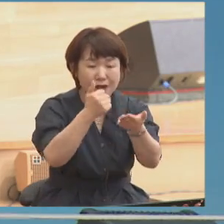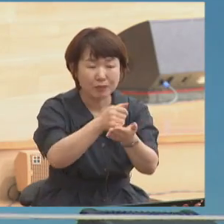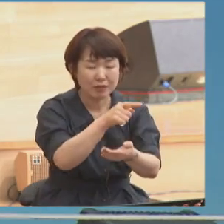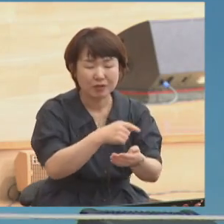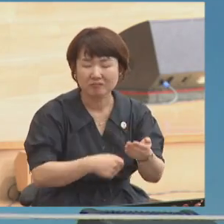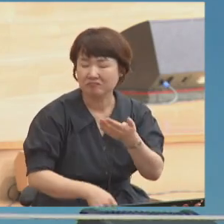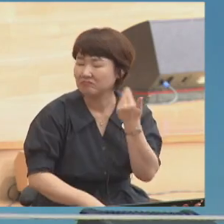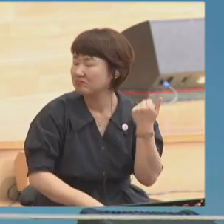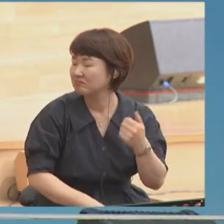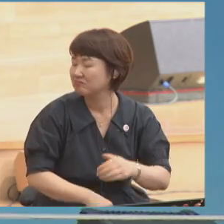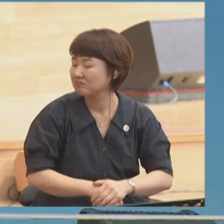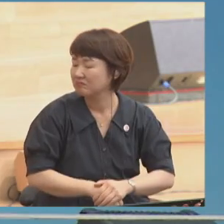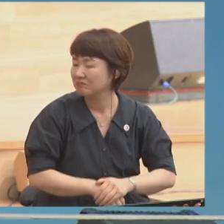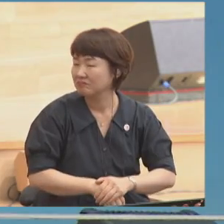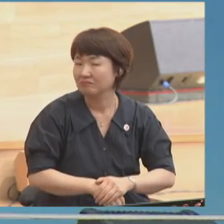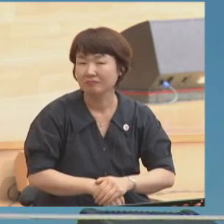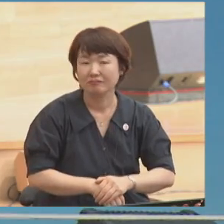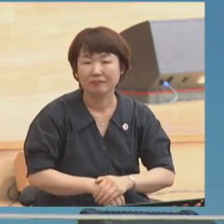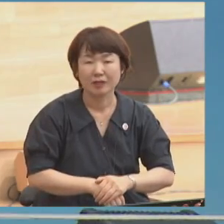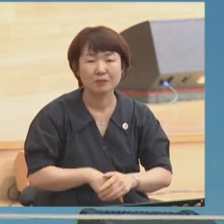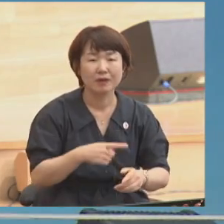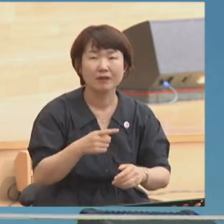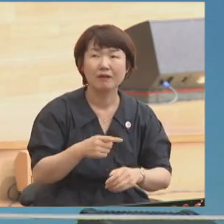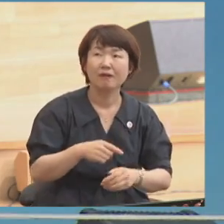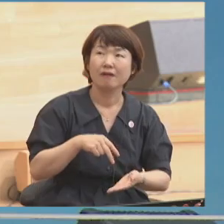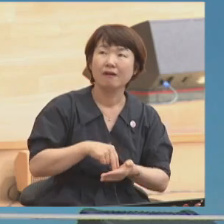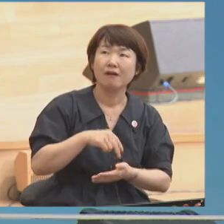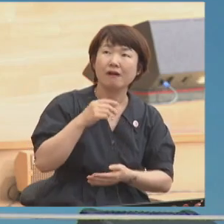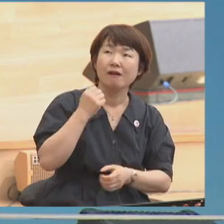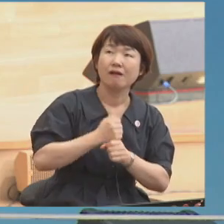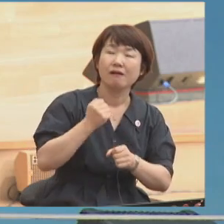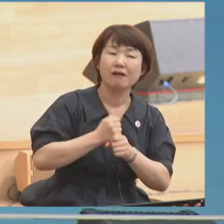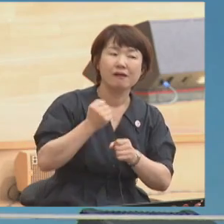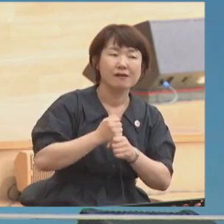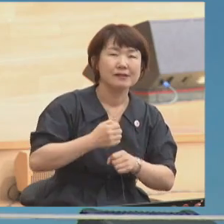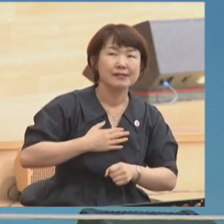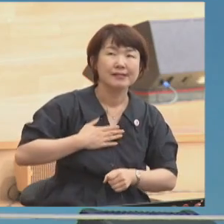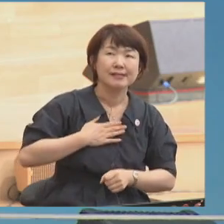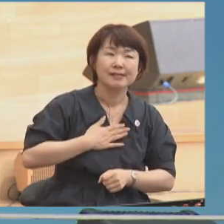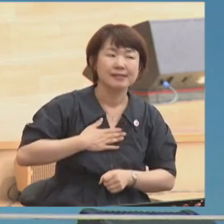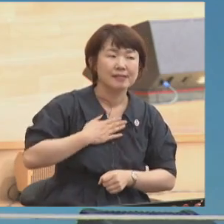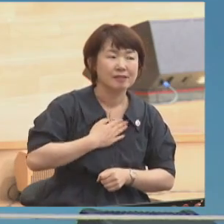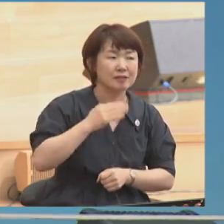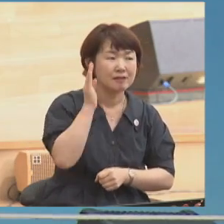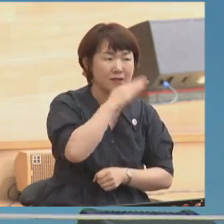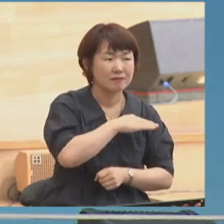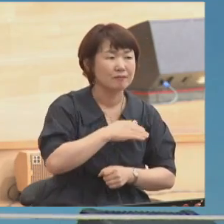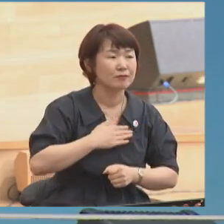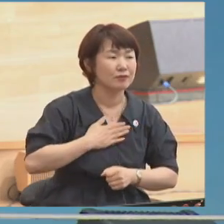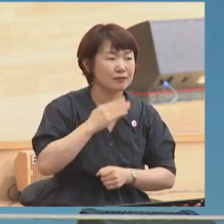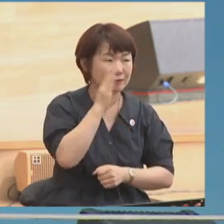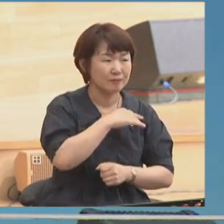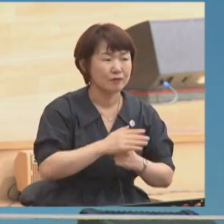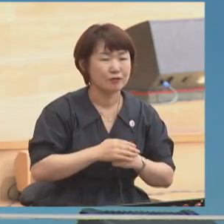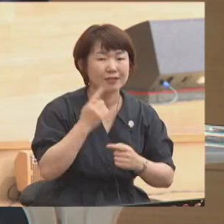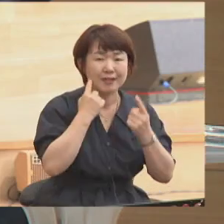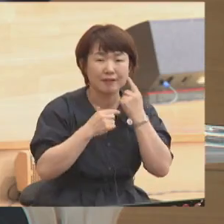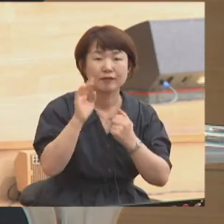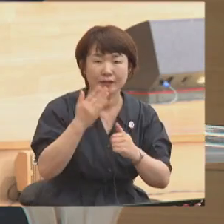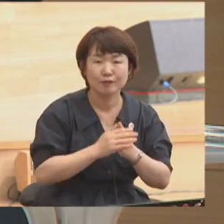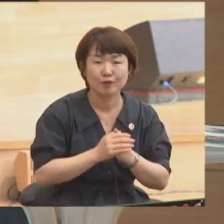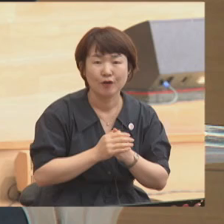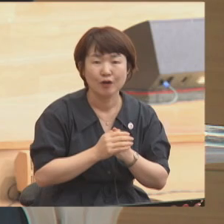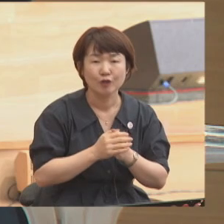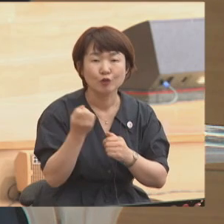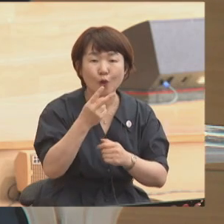쳐다도 보지도 않았다. 아, 그럼 속상하죠. 마음이 속상하죠. 상처가 되죠. 아니나 다를까